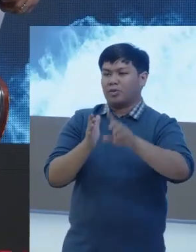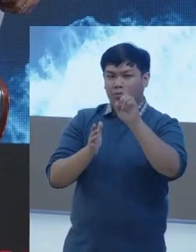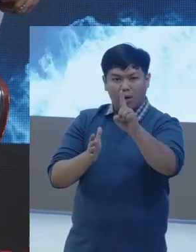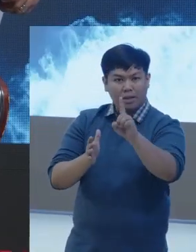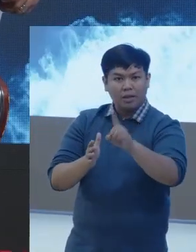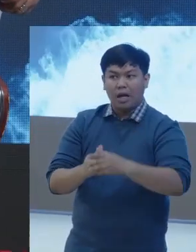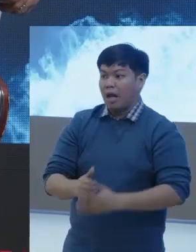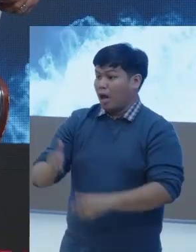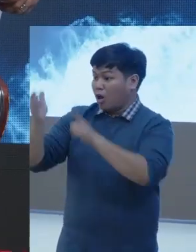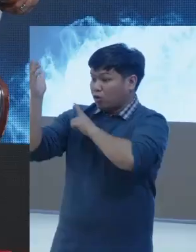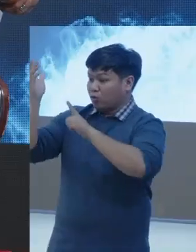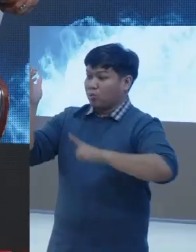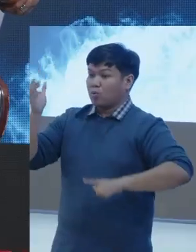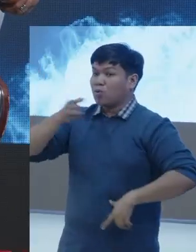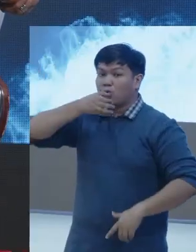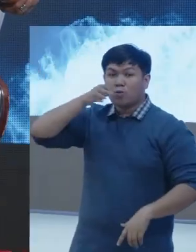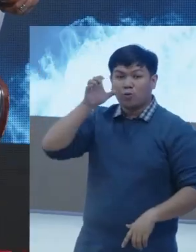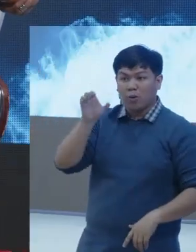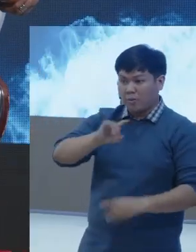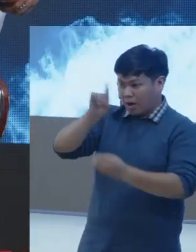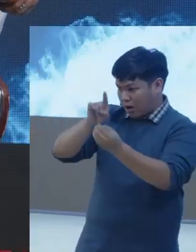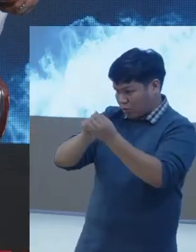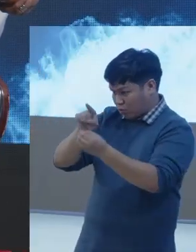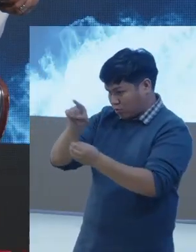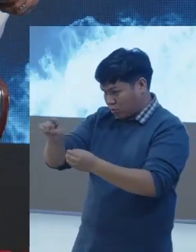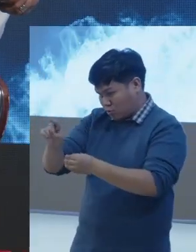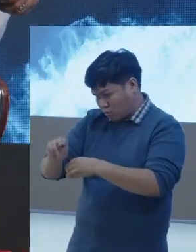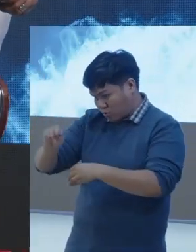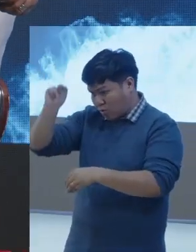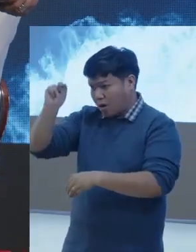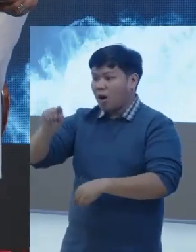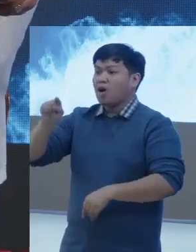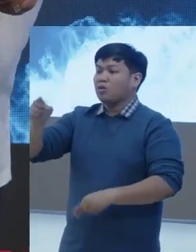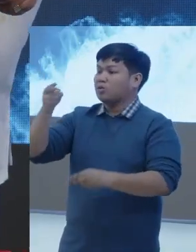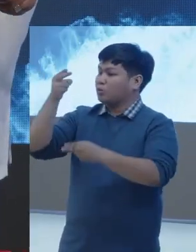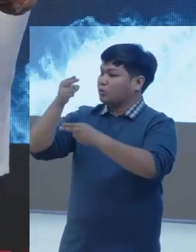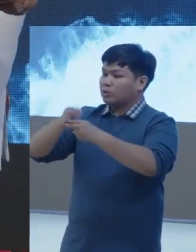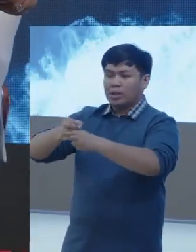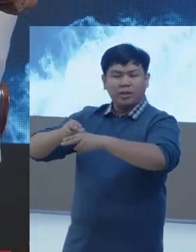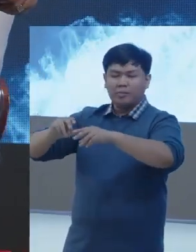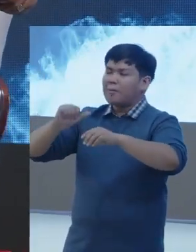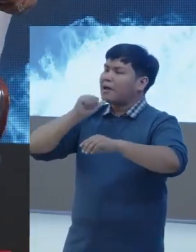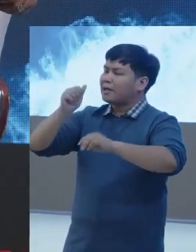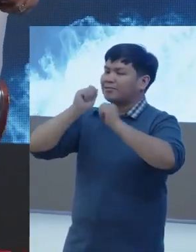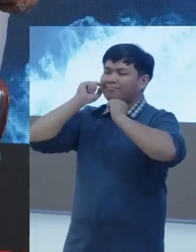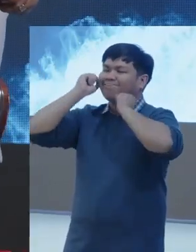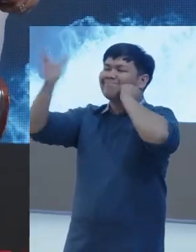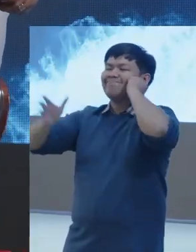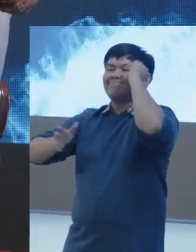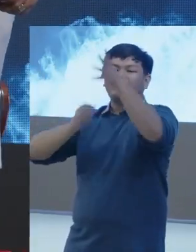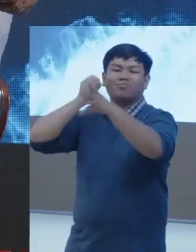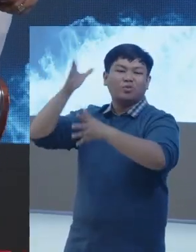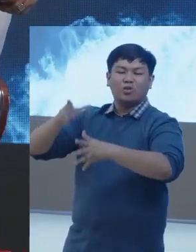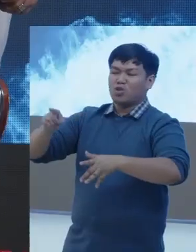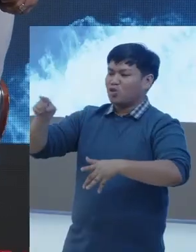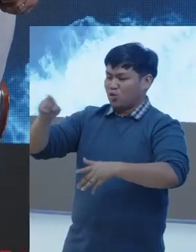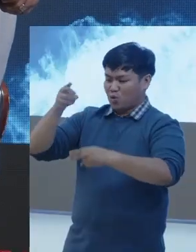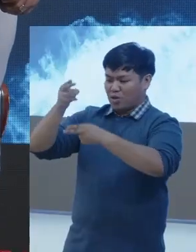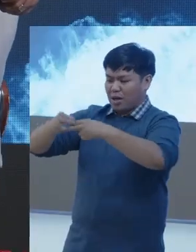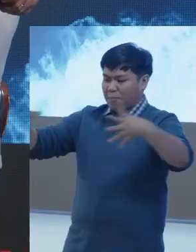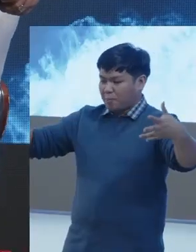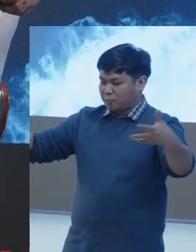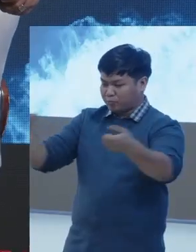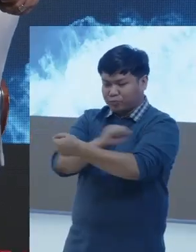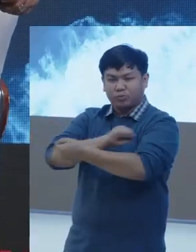"The Lord has given commandment about you, no more shall your name be perpetuated." Lilipulin daw ang